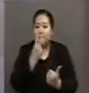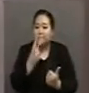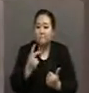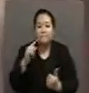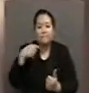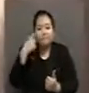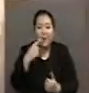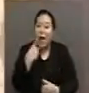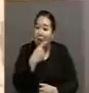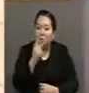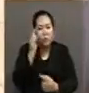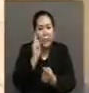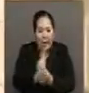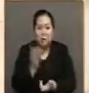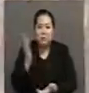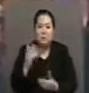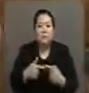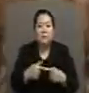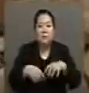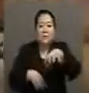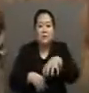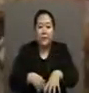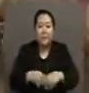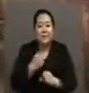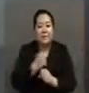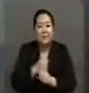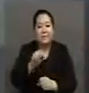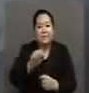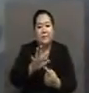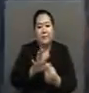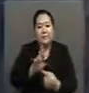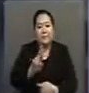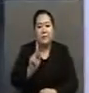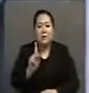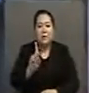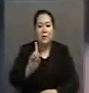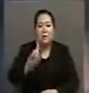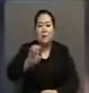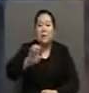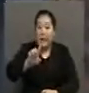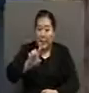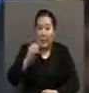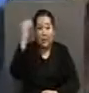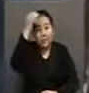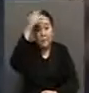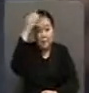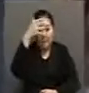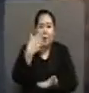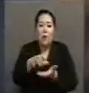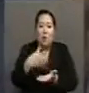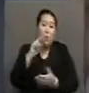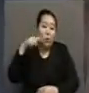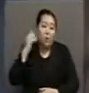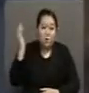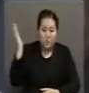ากขึ้นล่าสุดสำนักข่าวต่างประเทศได้เปิดตัวสารคดีเมลานีทรัมป์ The Making of a First Ladyพูดถึงเรื่องราวของนางเมล